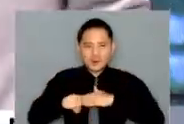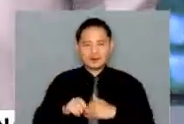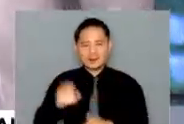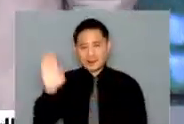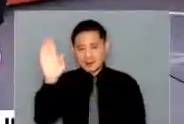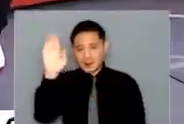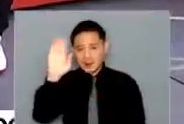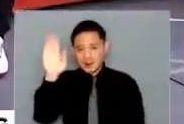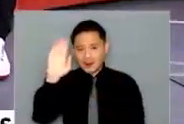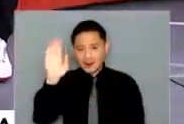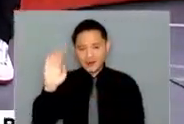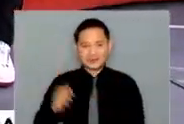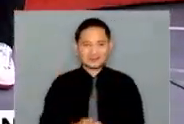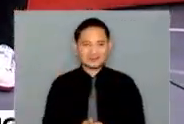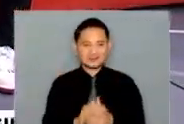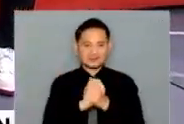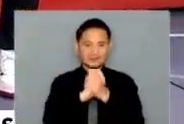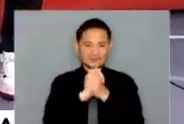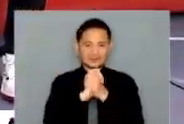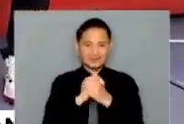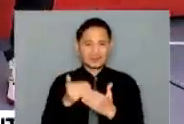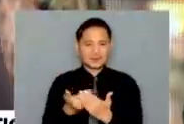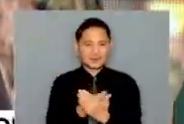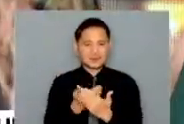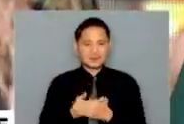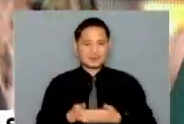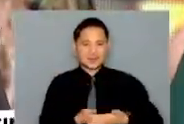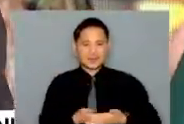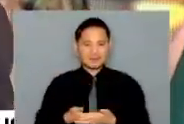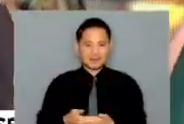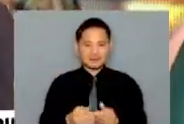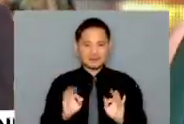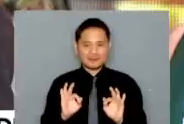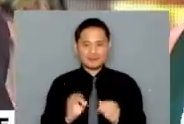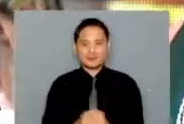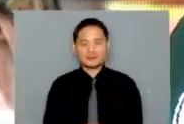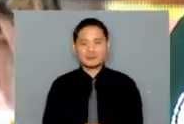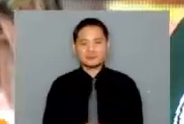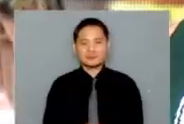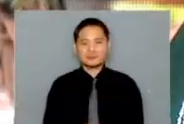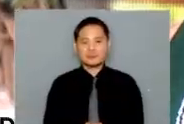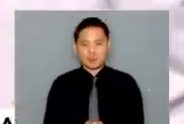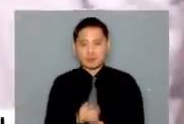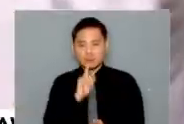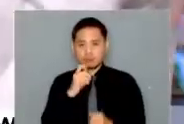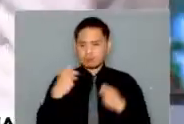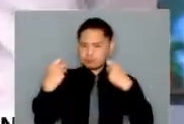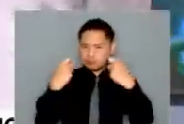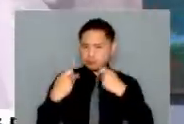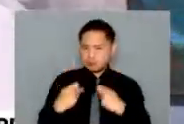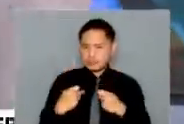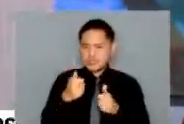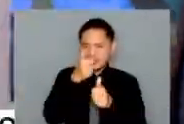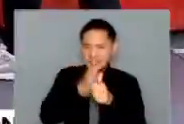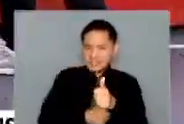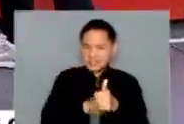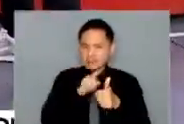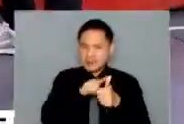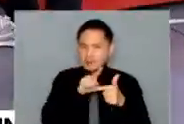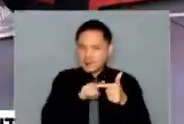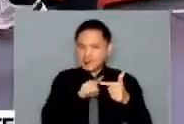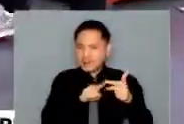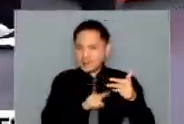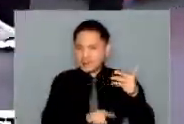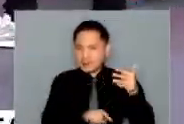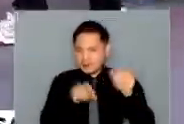Yeah. Congratulations sa inyo. Okay, iisa-isahin ba natin itong dala-dala mo? Yes, dala-dala natin. No problem po.